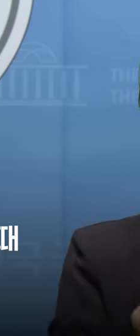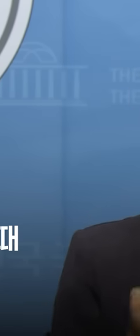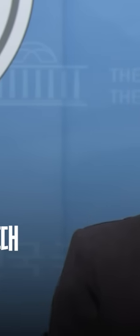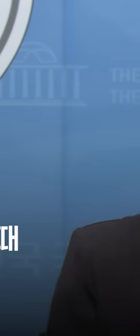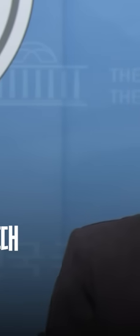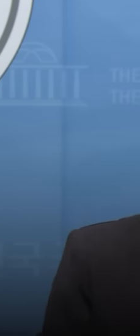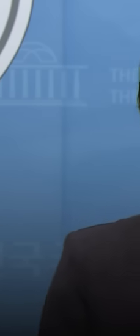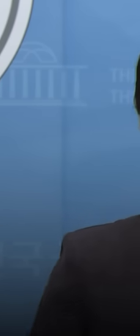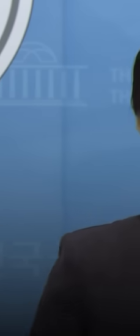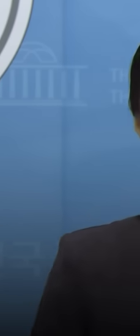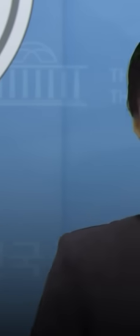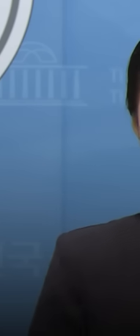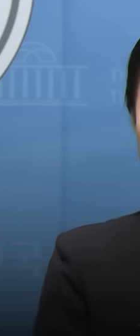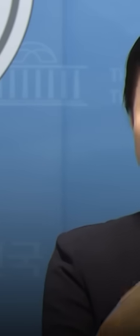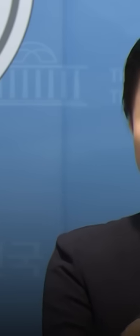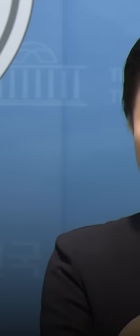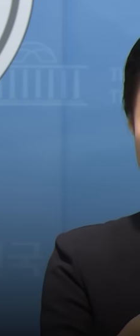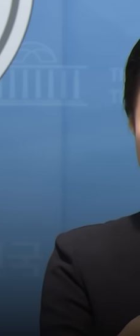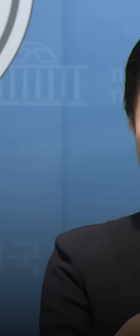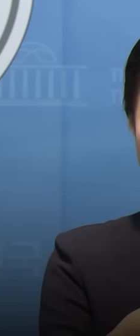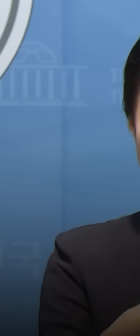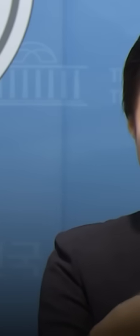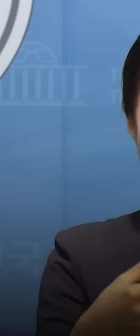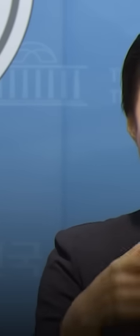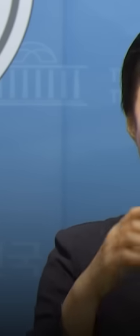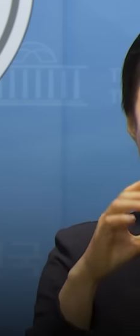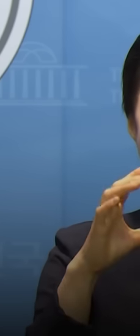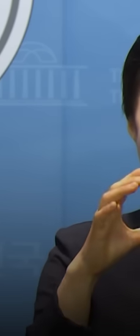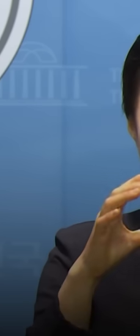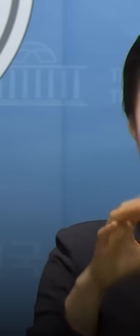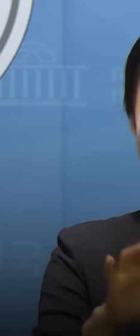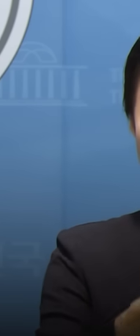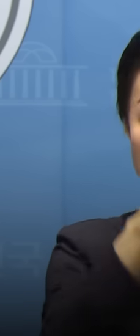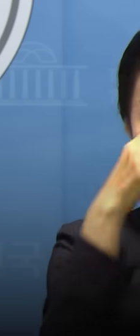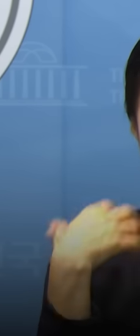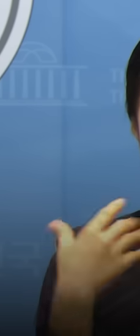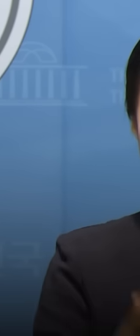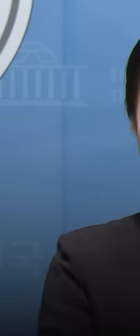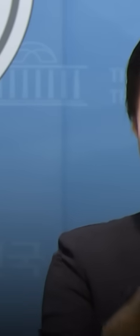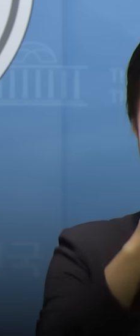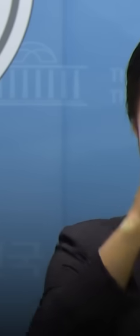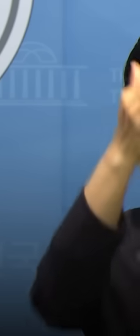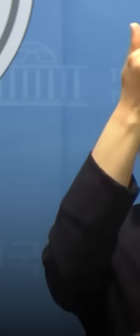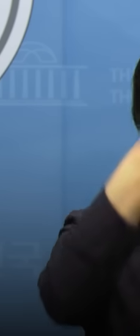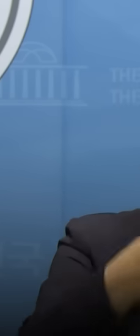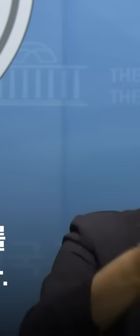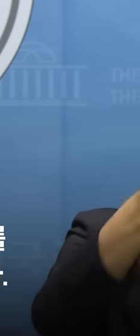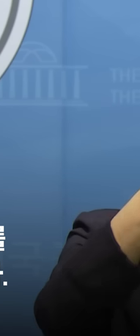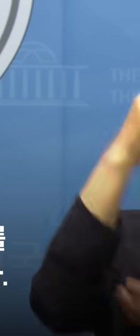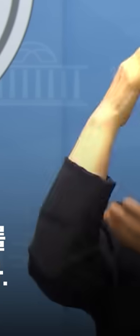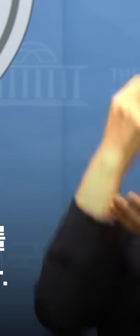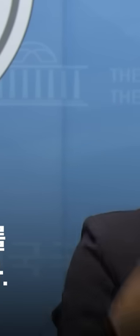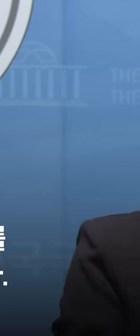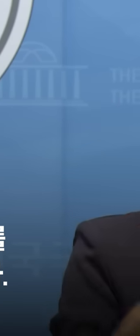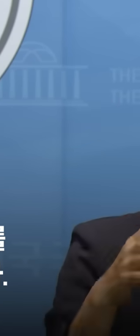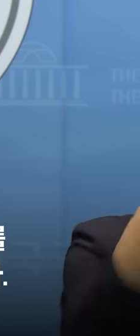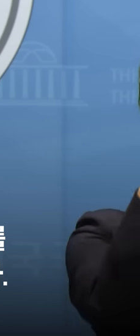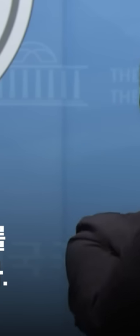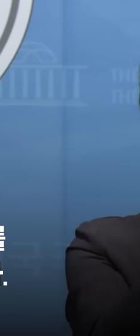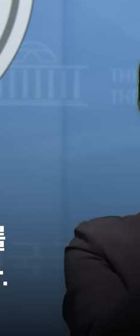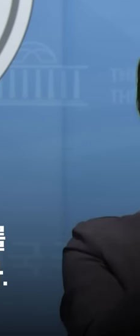답변했습니다 삼일운동으로 건립된 대한민국 임시정부의 법통을 계승한다는 헌법